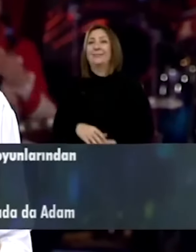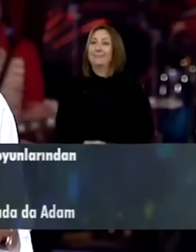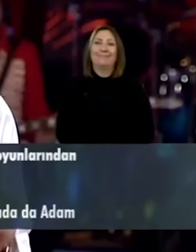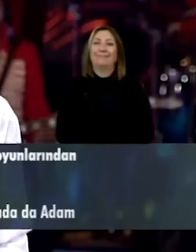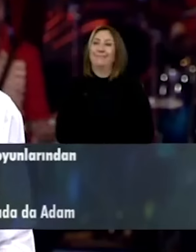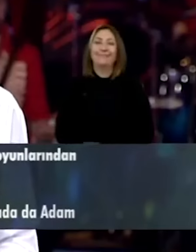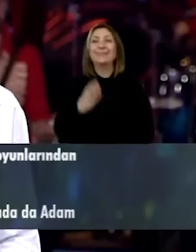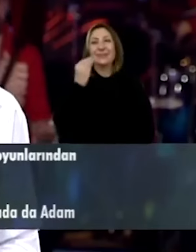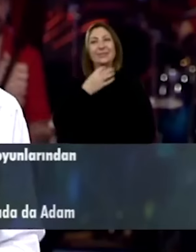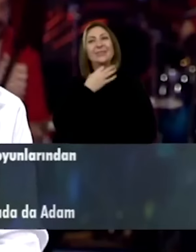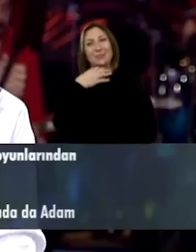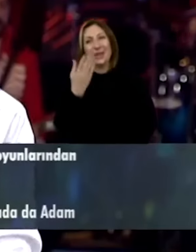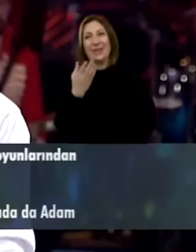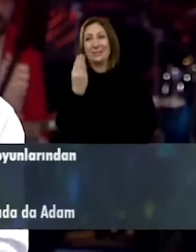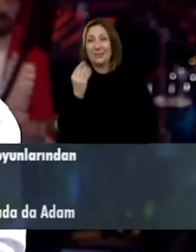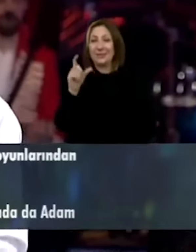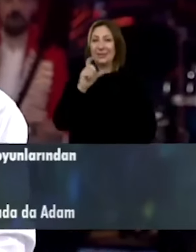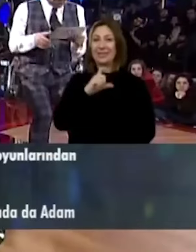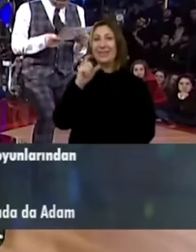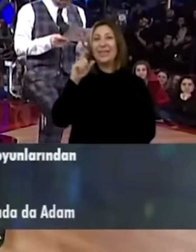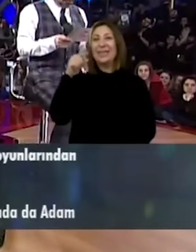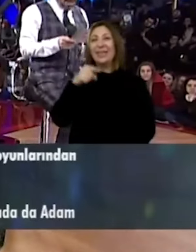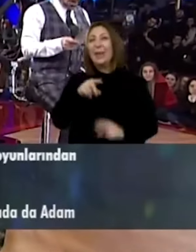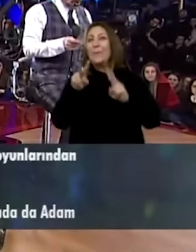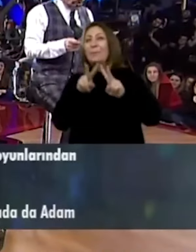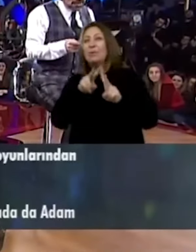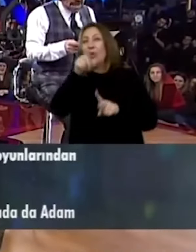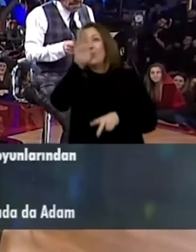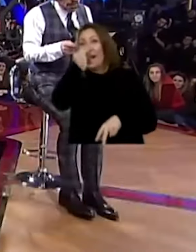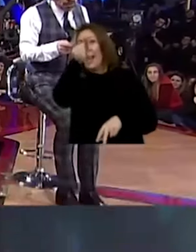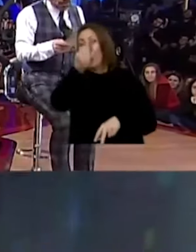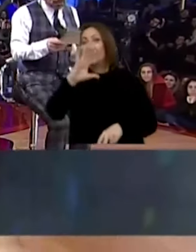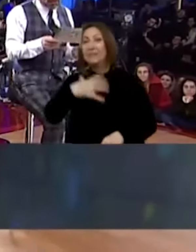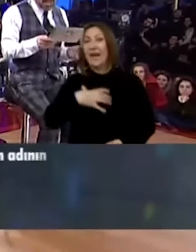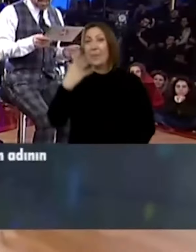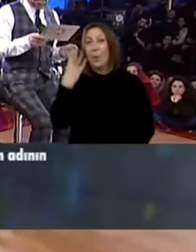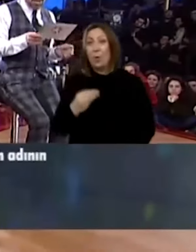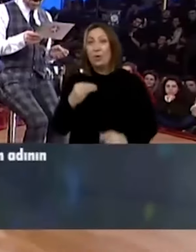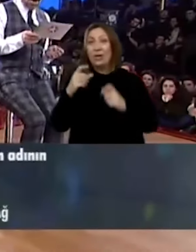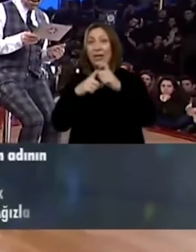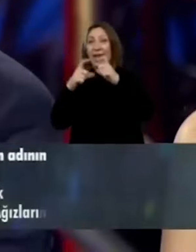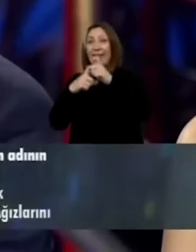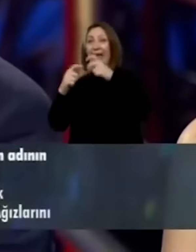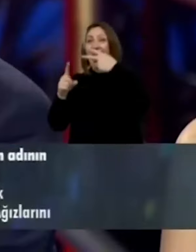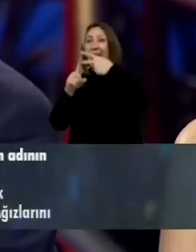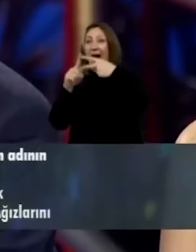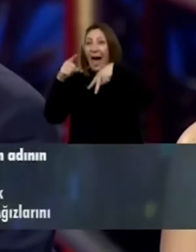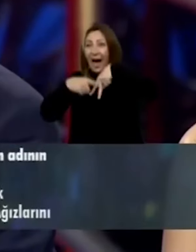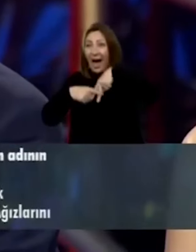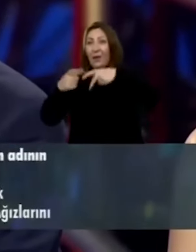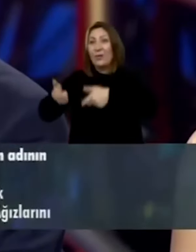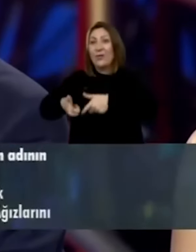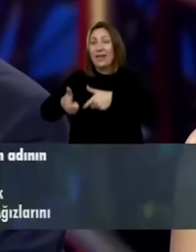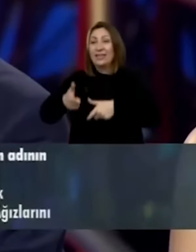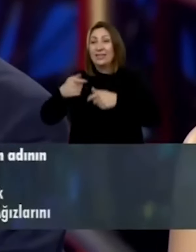Bilmiyorum. Çok güzel bir yanıt. Hani Yıldırım Memişoğlu var ya burada, onun sahibi olduğu GGA güvenlik